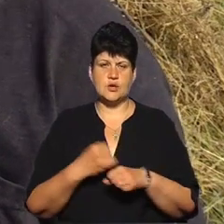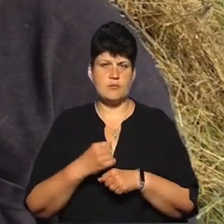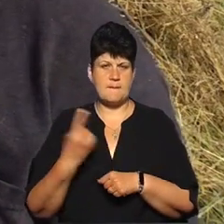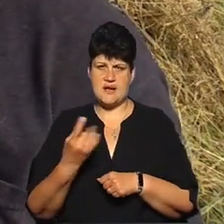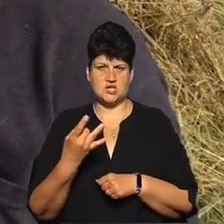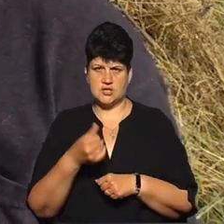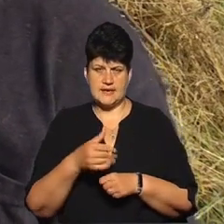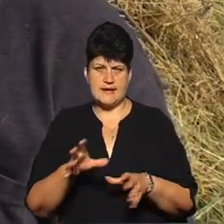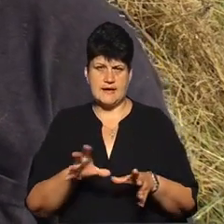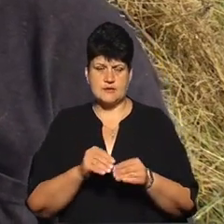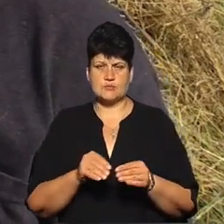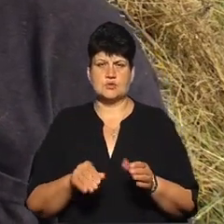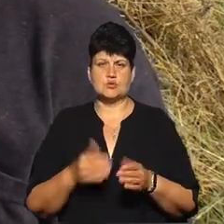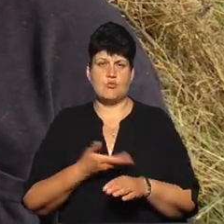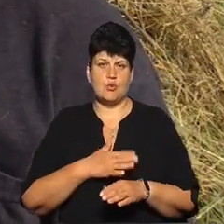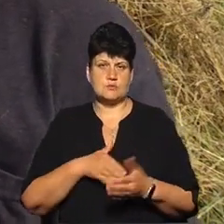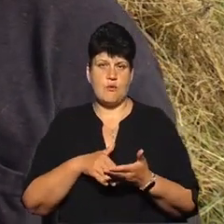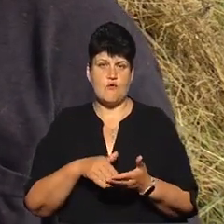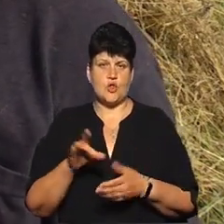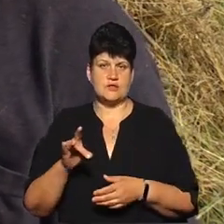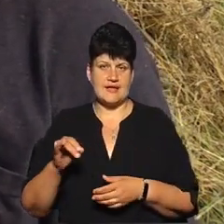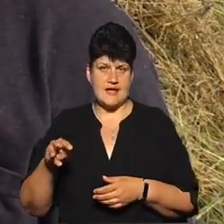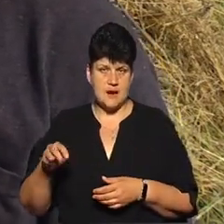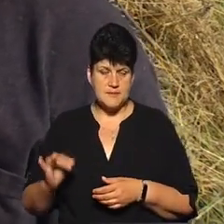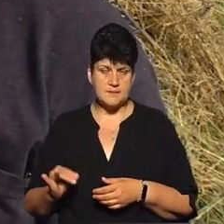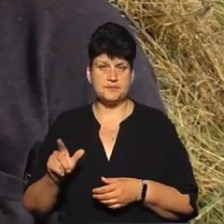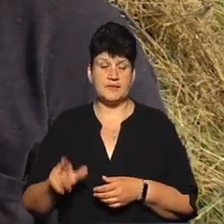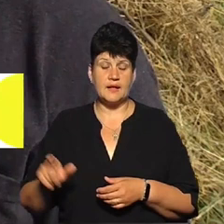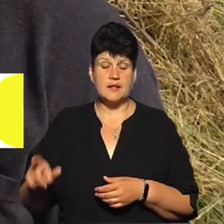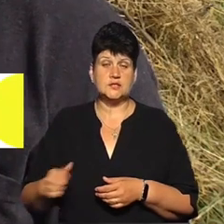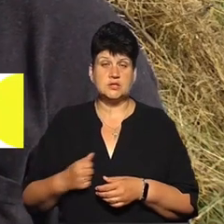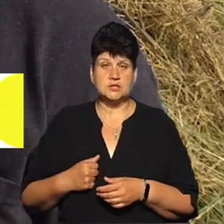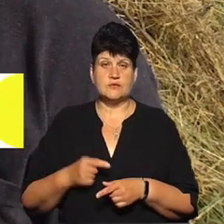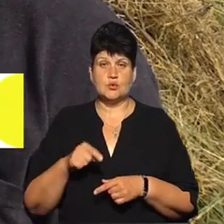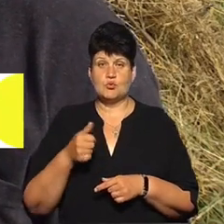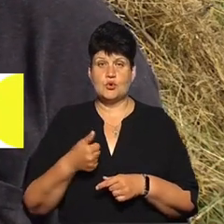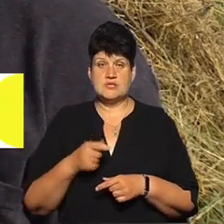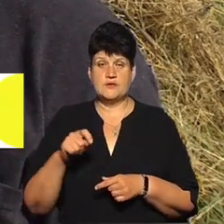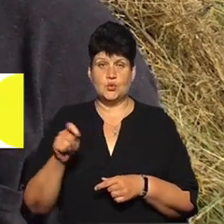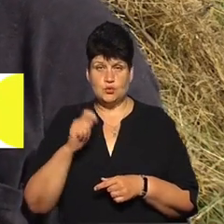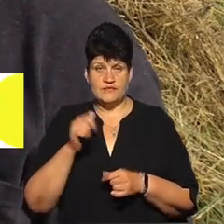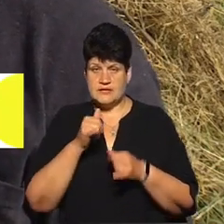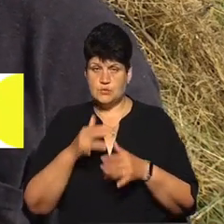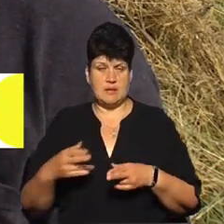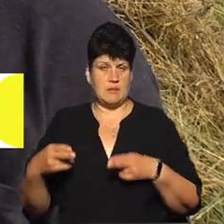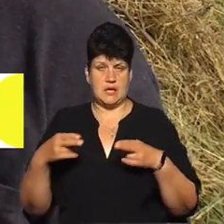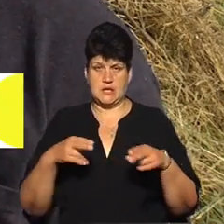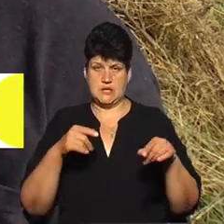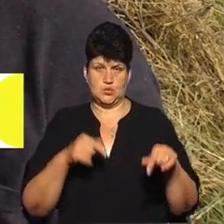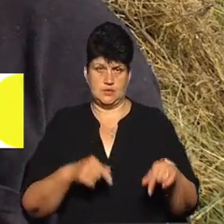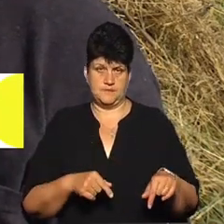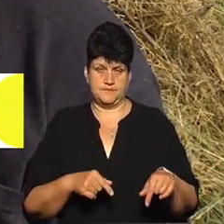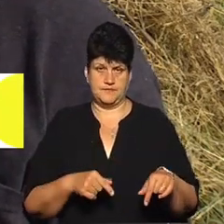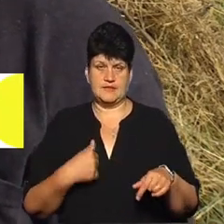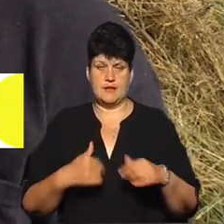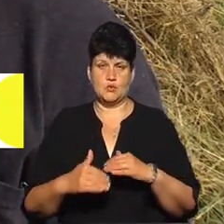польськими волонтерами, але, на жаль, цього року через війну в Україні вони не змогли сюди приїхати. Але вони нам